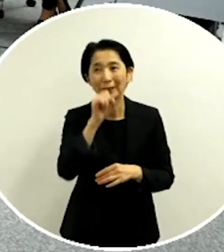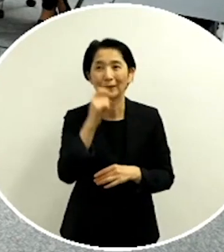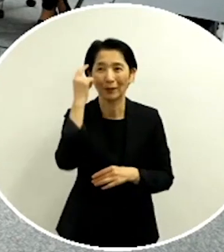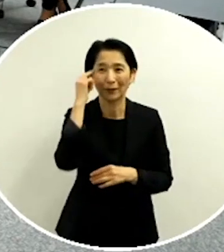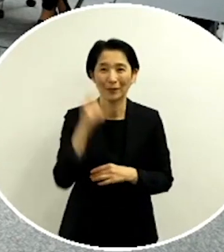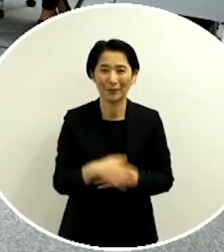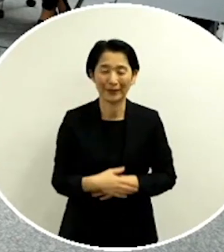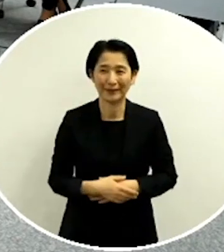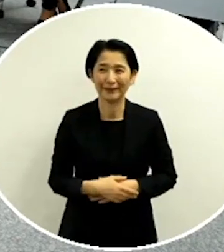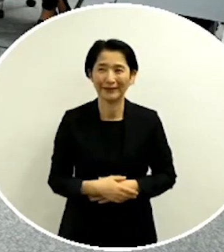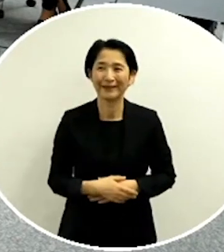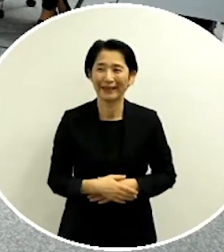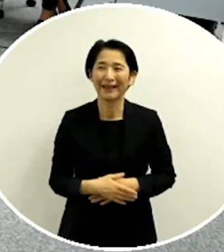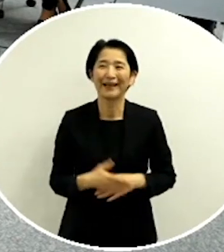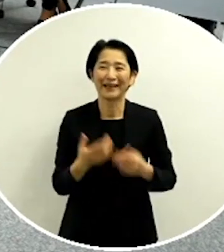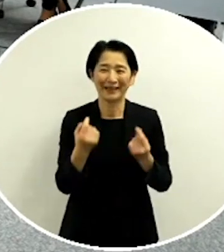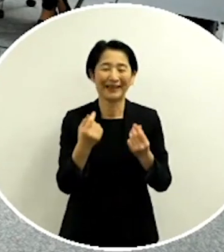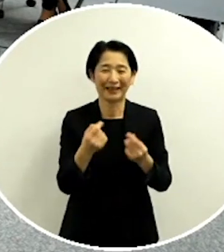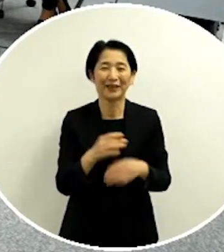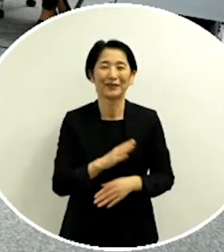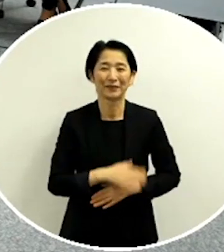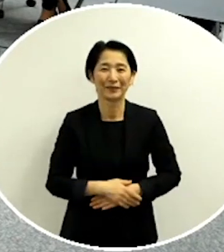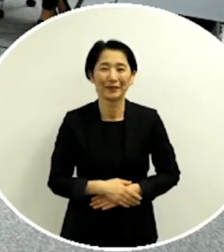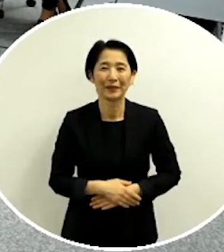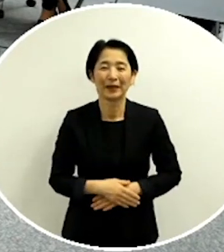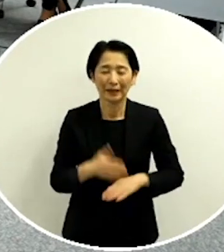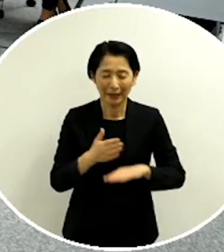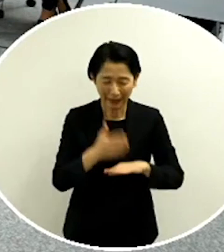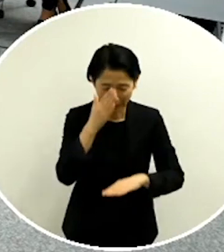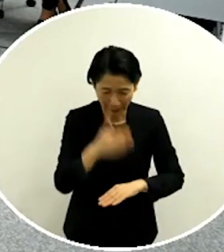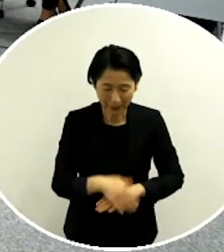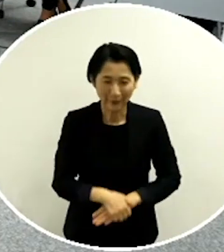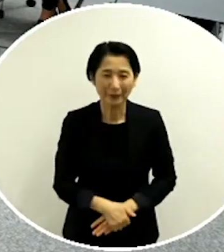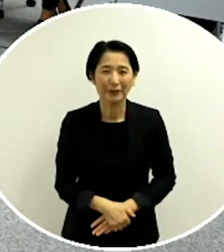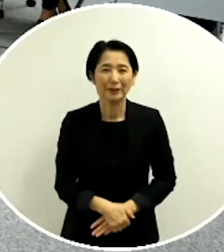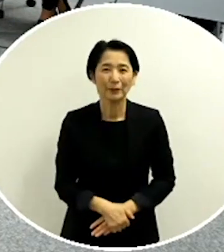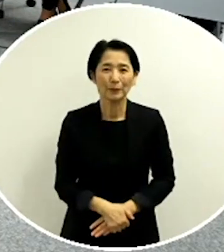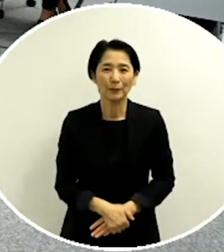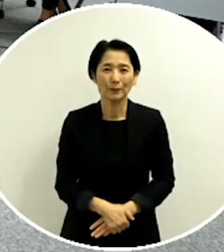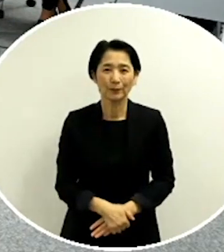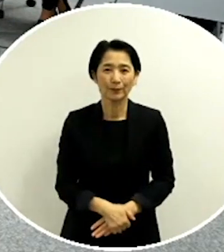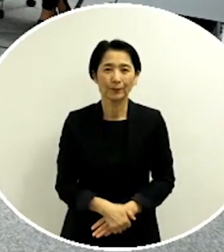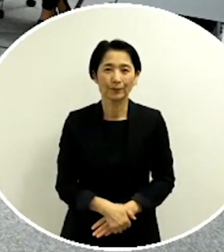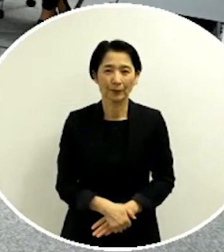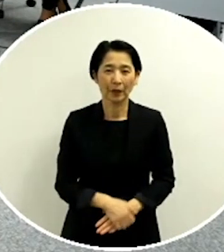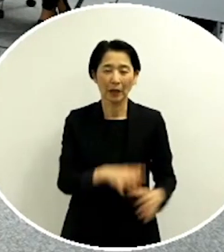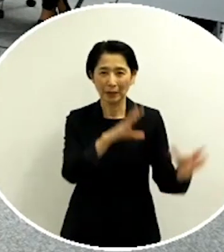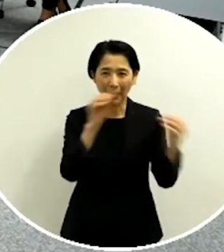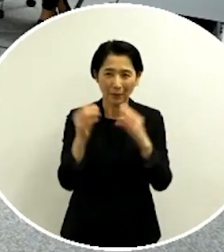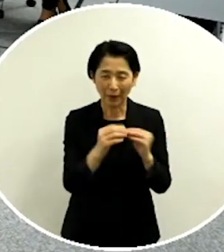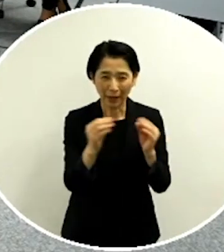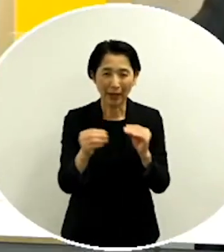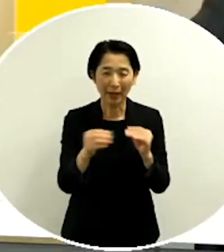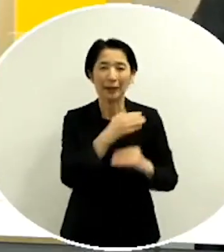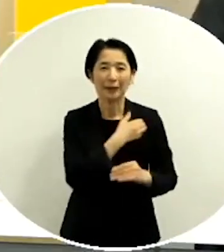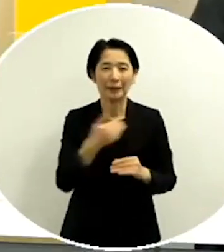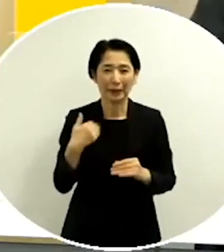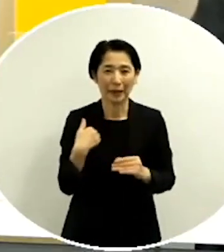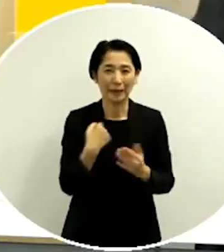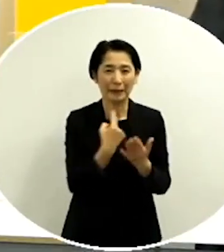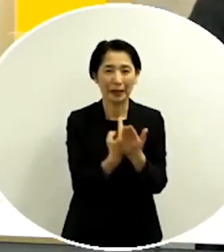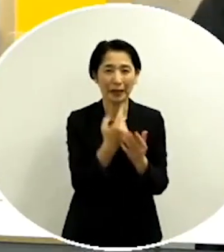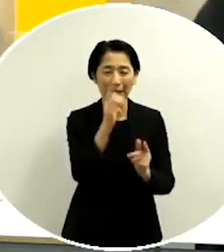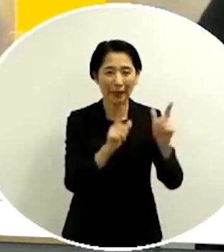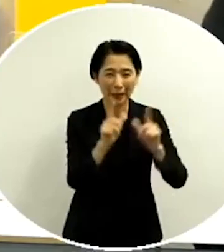たして何でましたねハイあのありがとうございましたaかなり対話ができたというかば参加型3